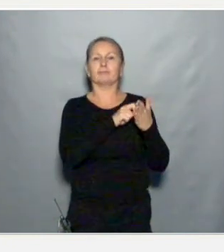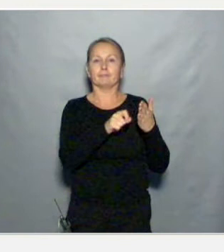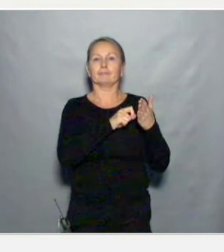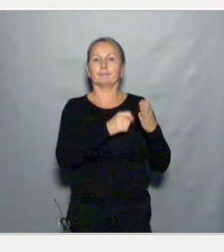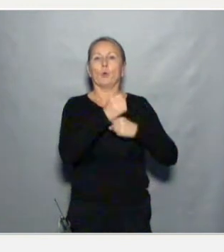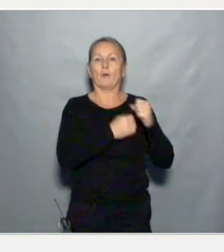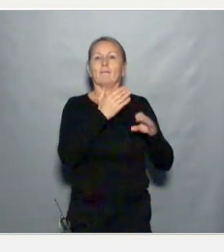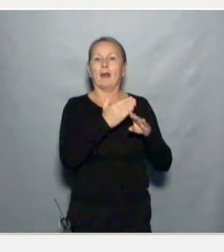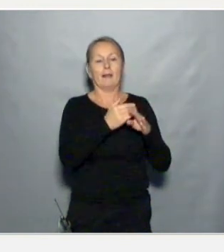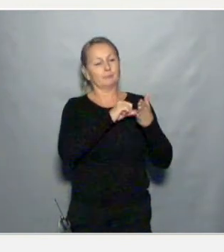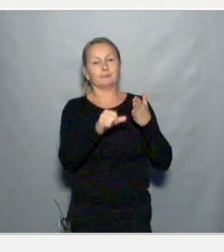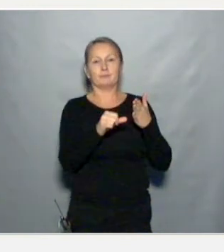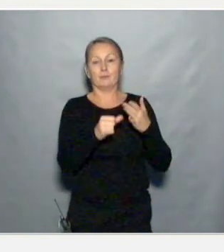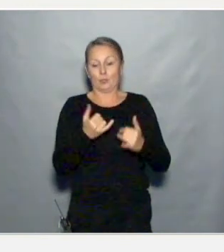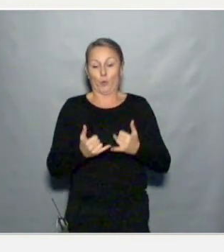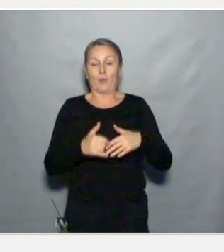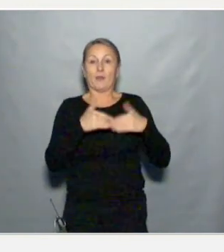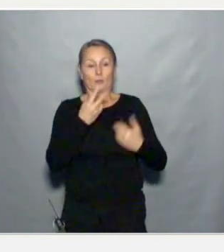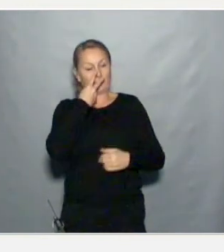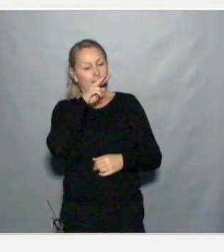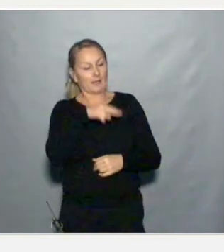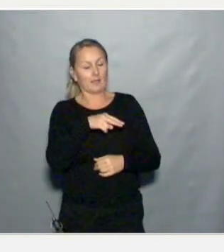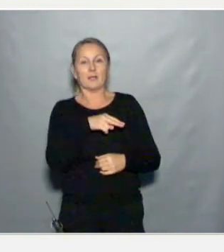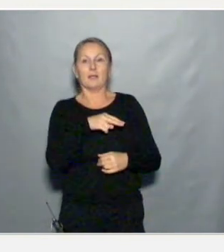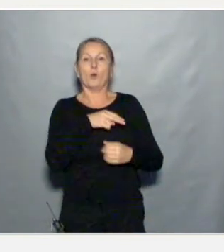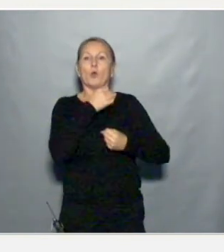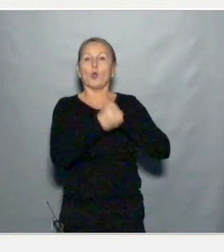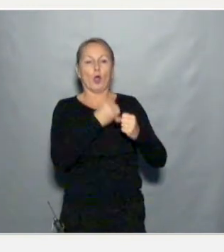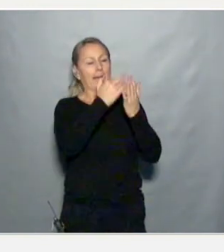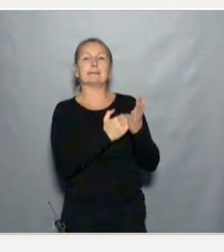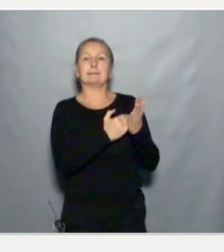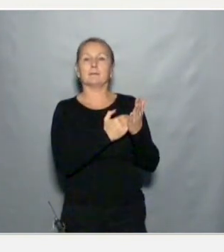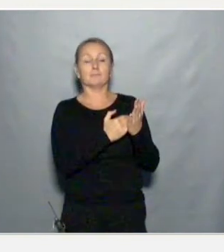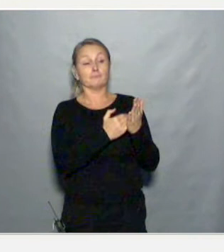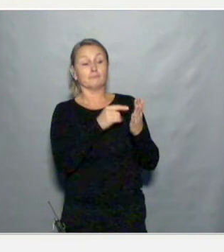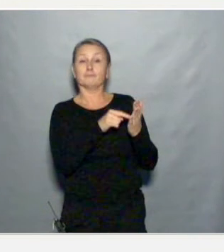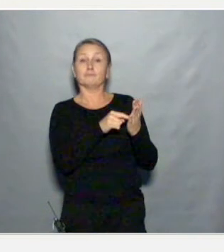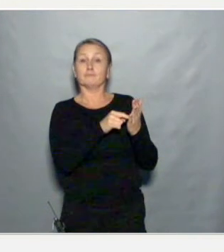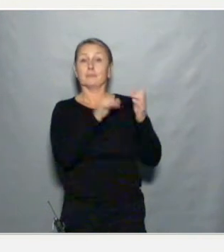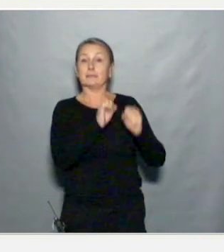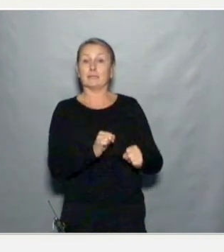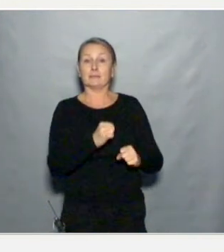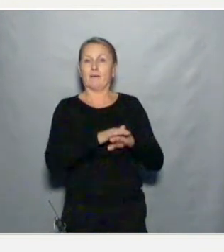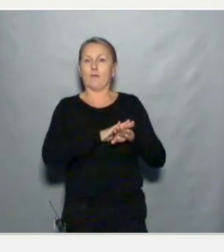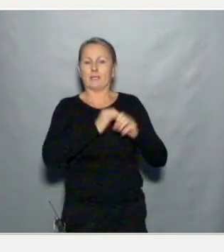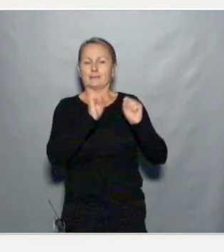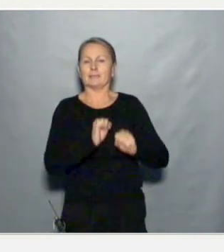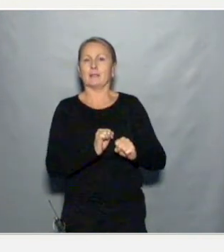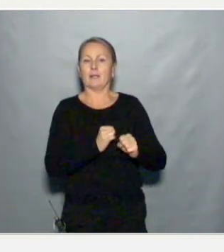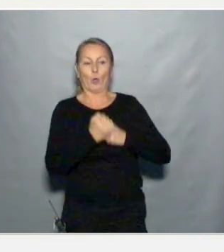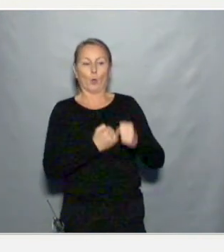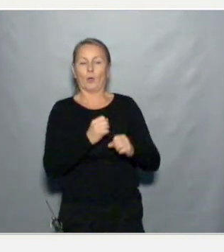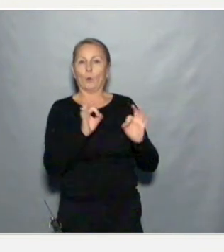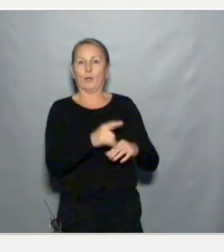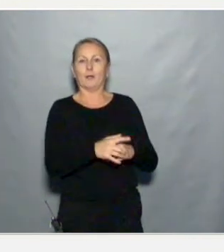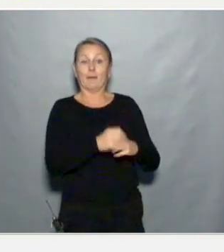har gjort för att jag i slutet av dagen ska kunna titta på den här to-do-listen och inse att jag behöver inte vara stressad som jag känner mig över att jag inte har gjort